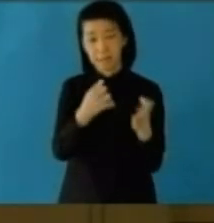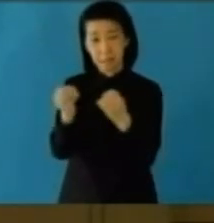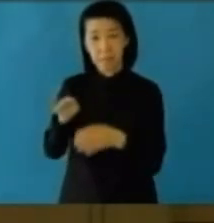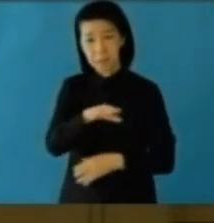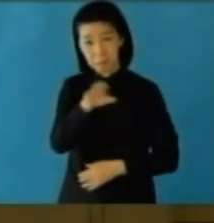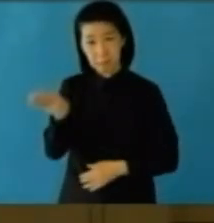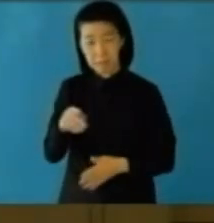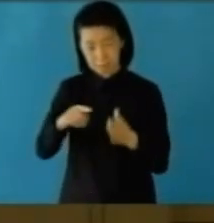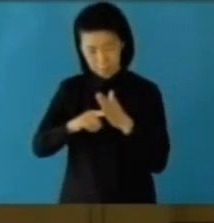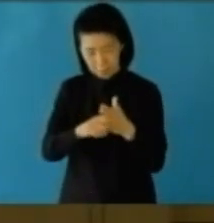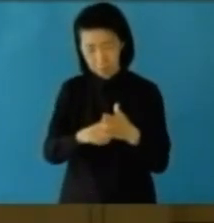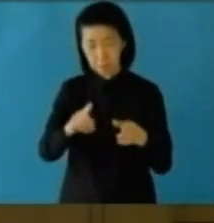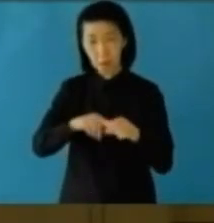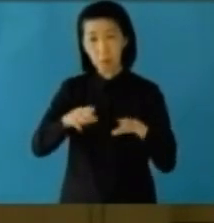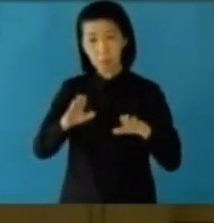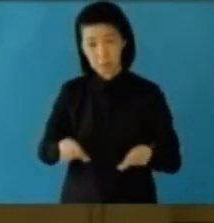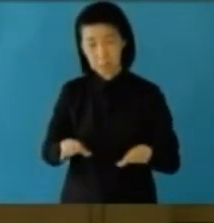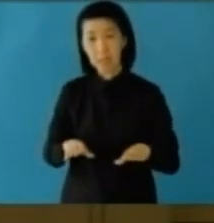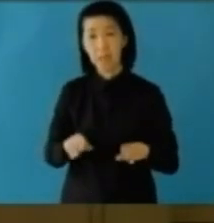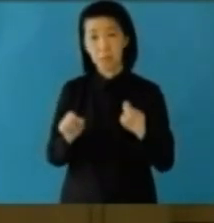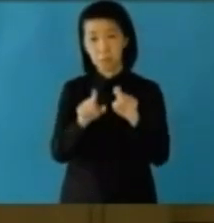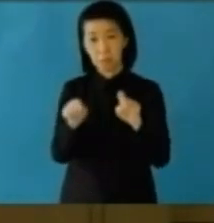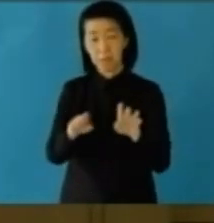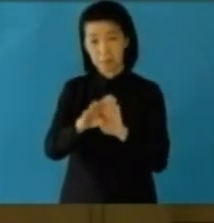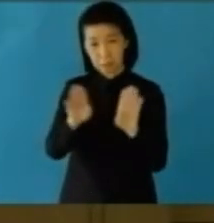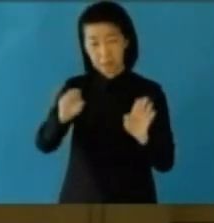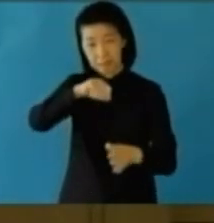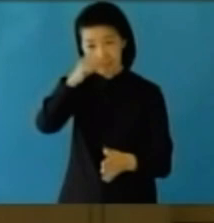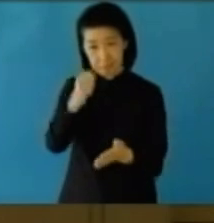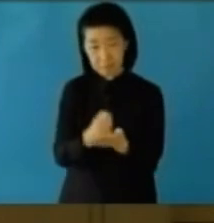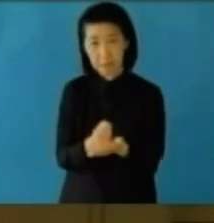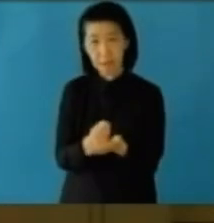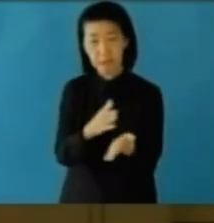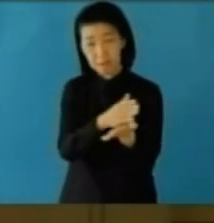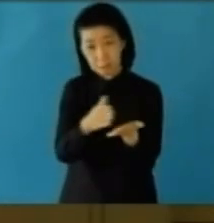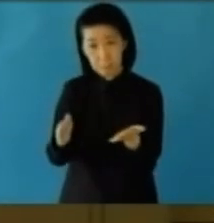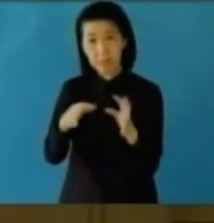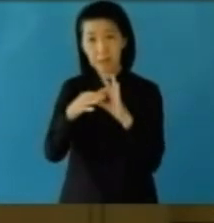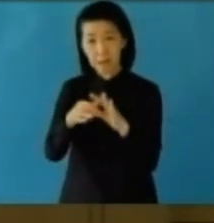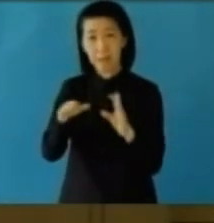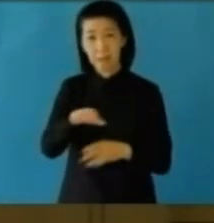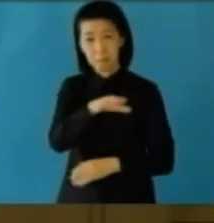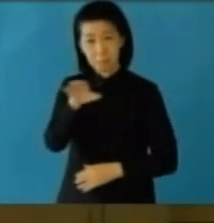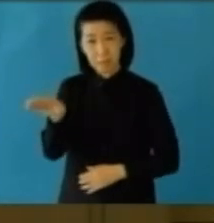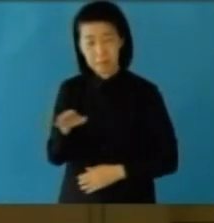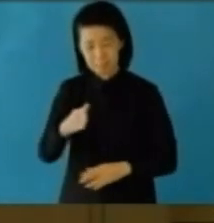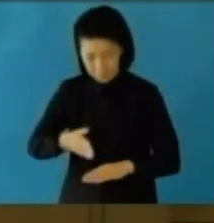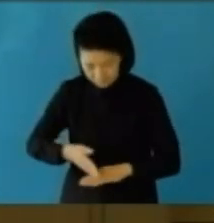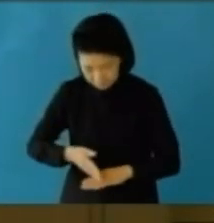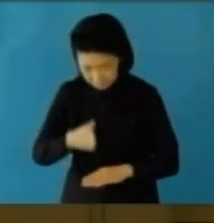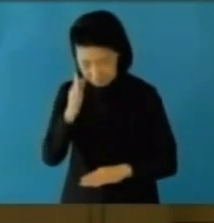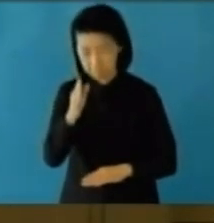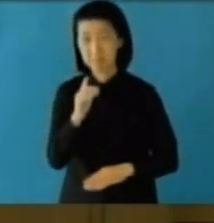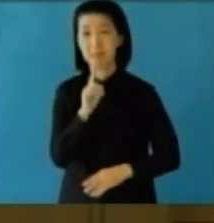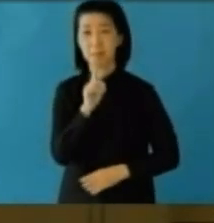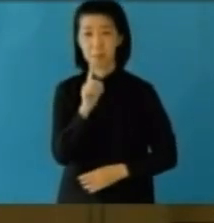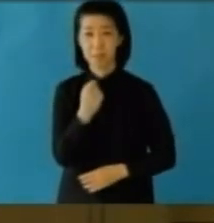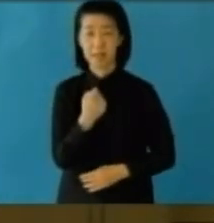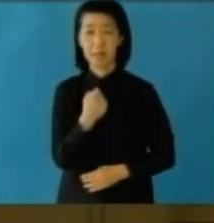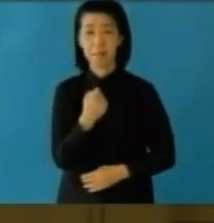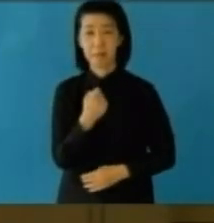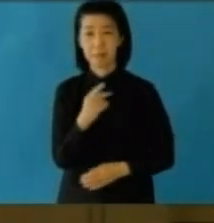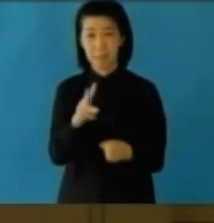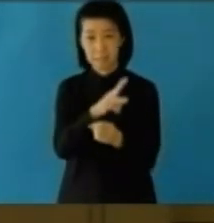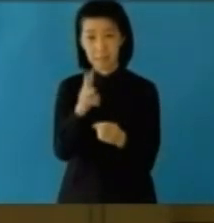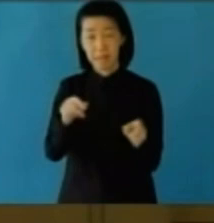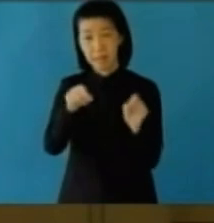により本年の開催が実現したもので、すべての関係の皆様に改めて感謝申し上げます。3年